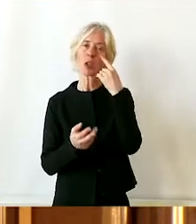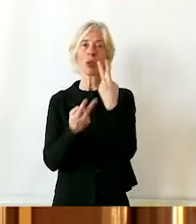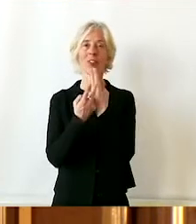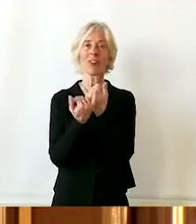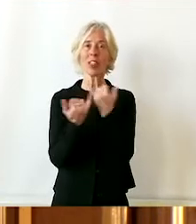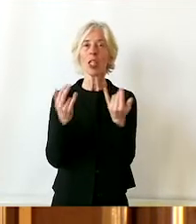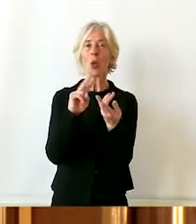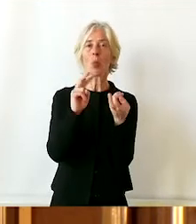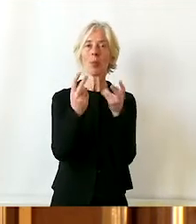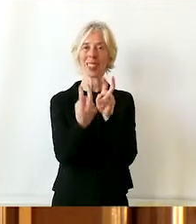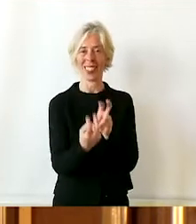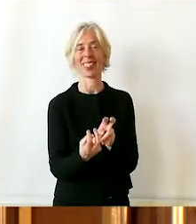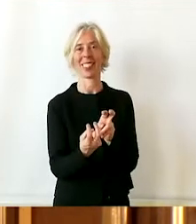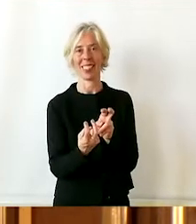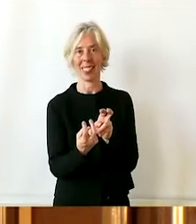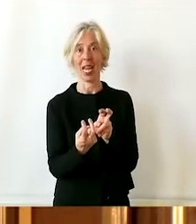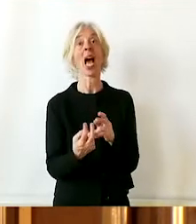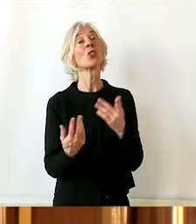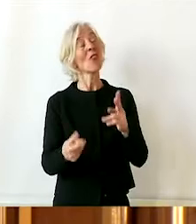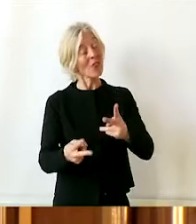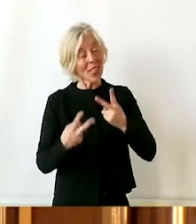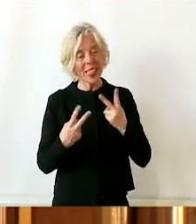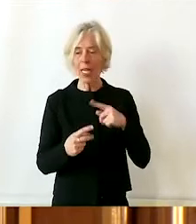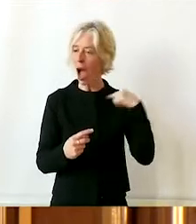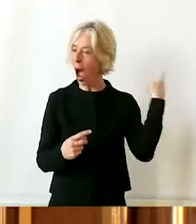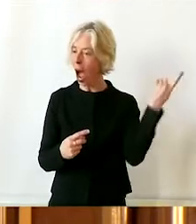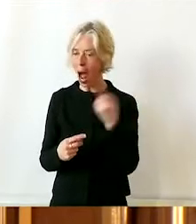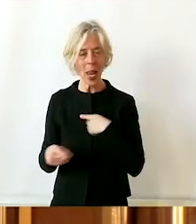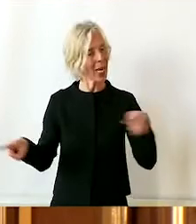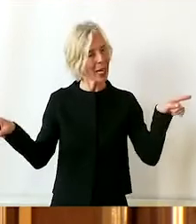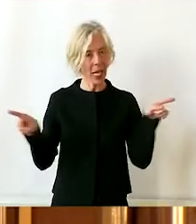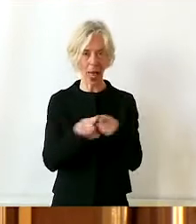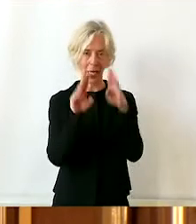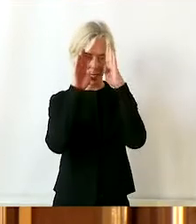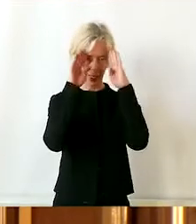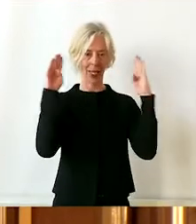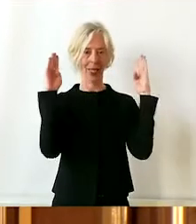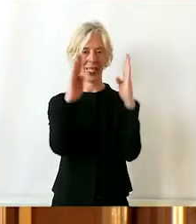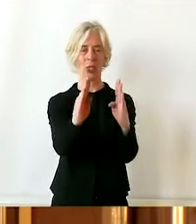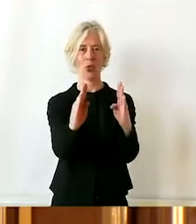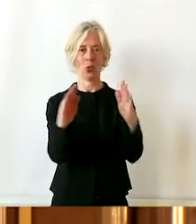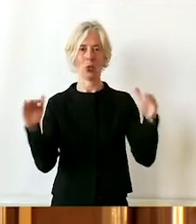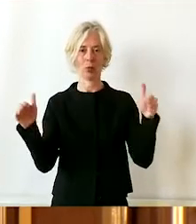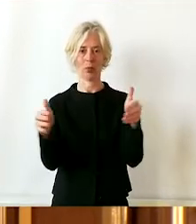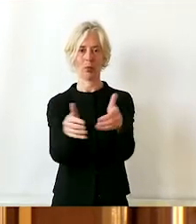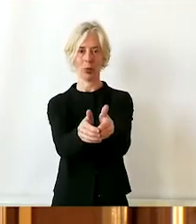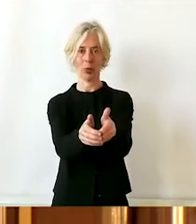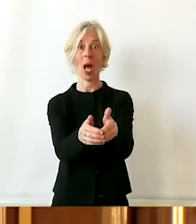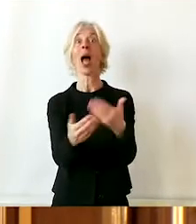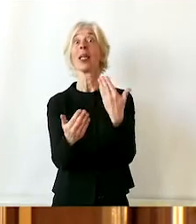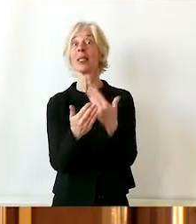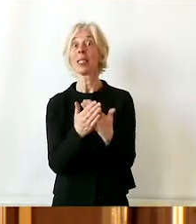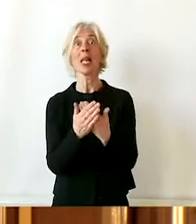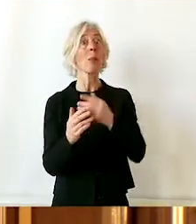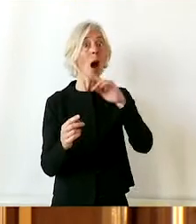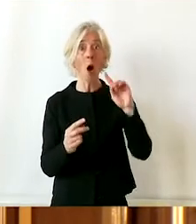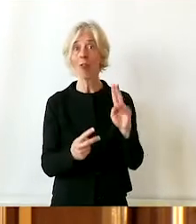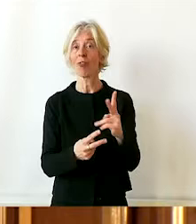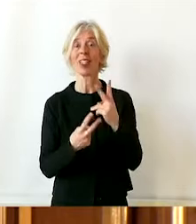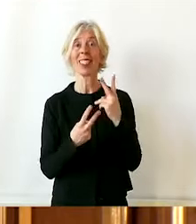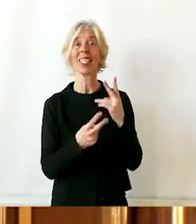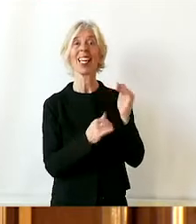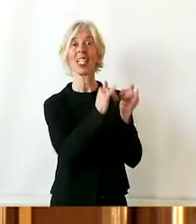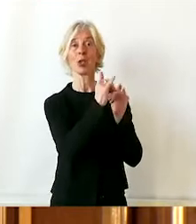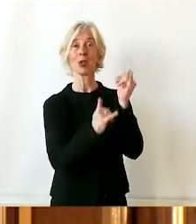Es funktioniert eben nur, wenn alle an einem Strang ziehen. Und da spielen natürlich die Industrie und das Gewerbe eine entsprechend große Rolle.